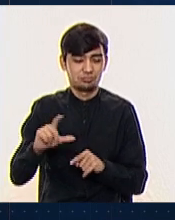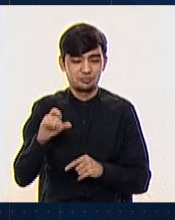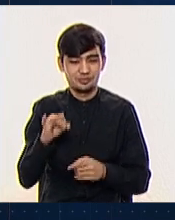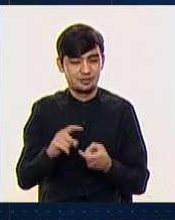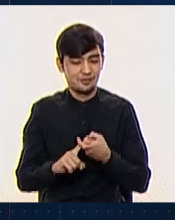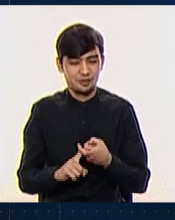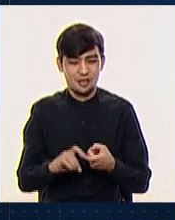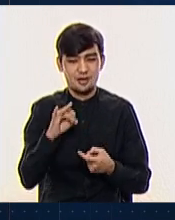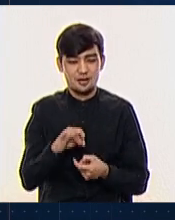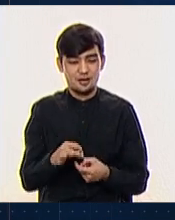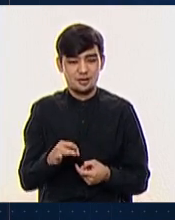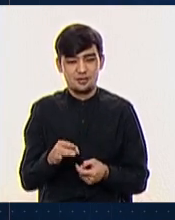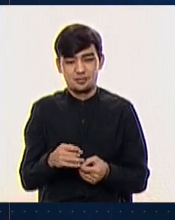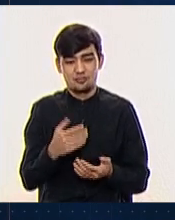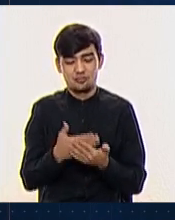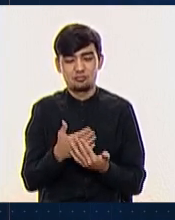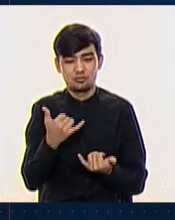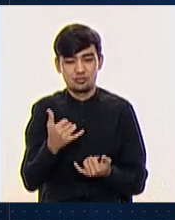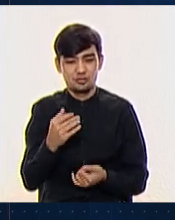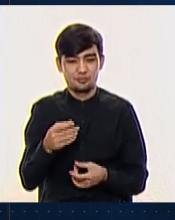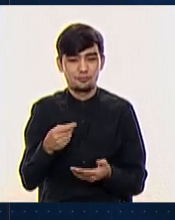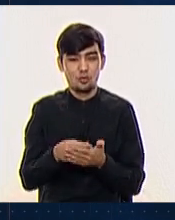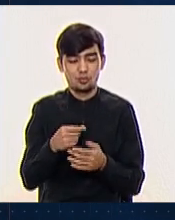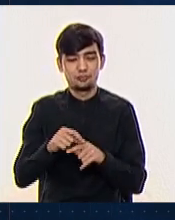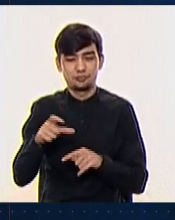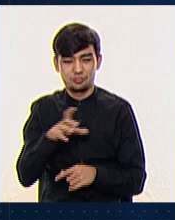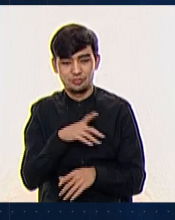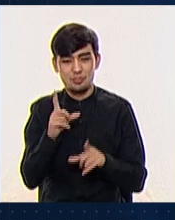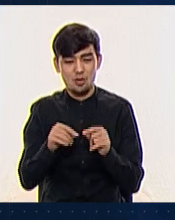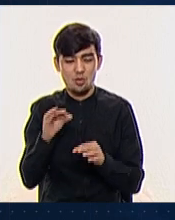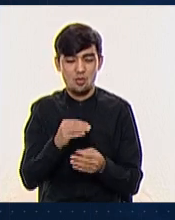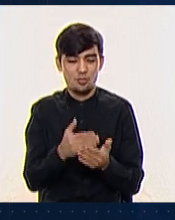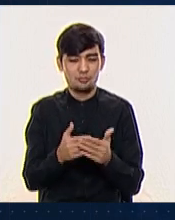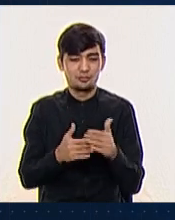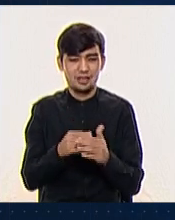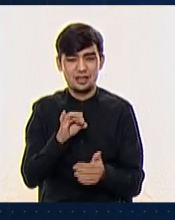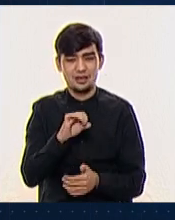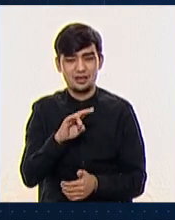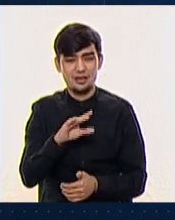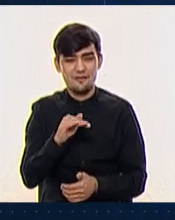то в принципе сегодня подорожание на молочную продукцию не превышает уровня инфляции.